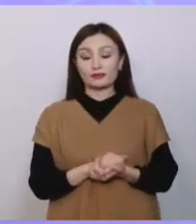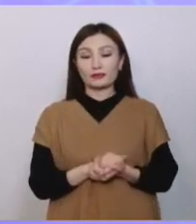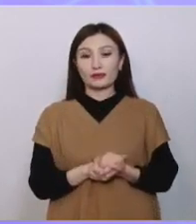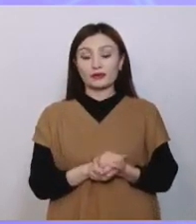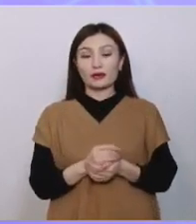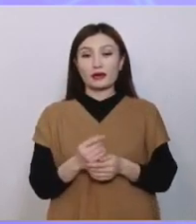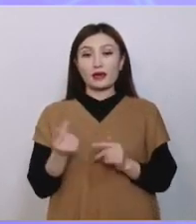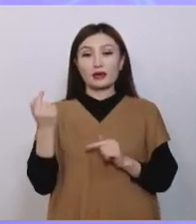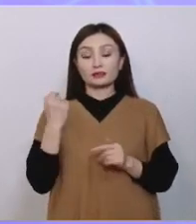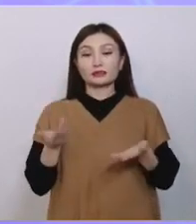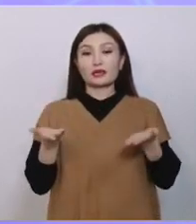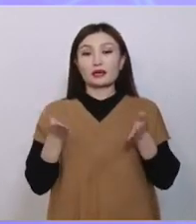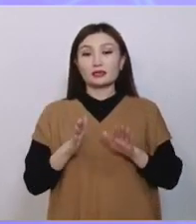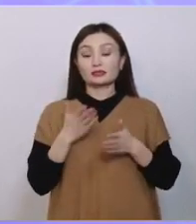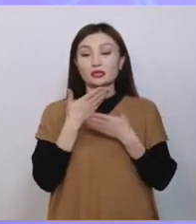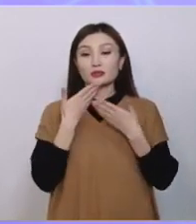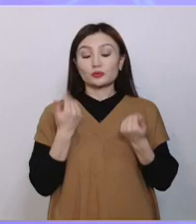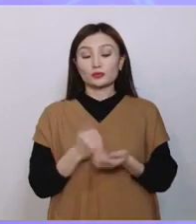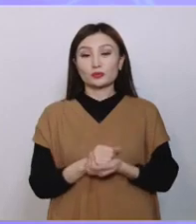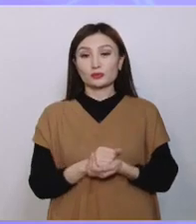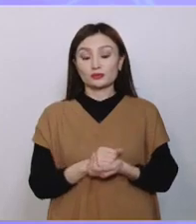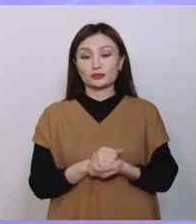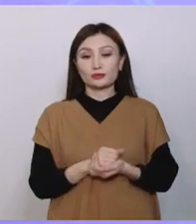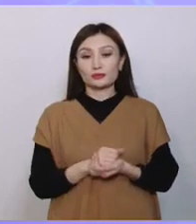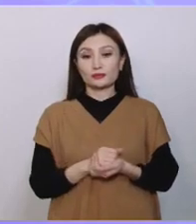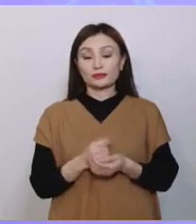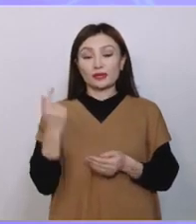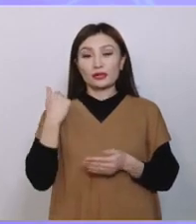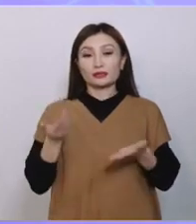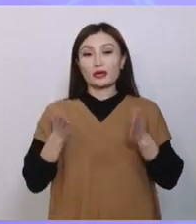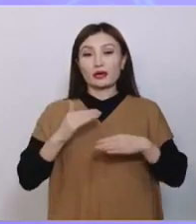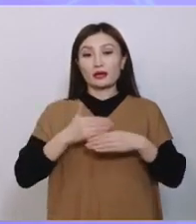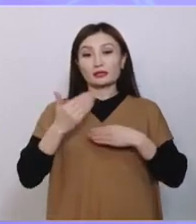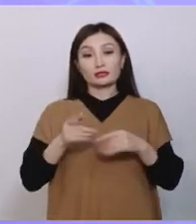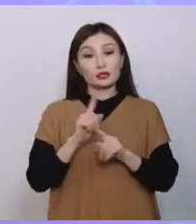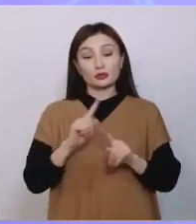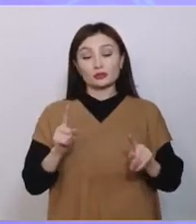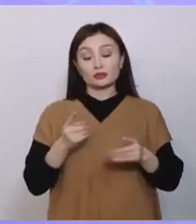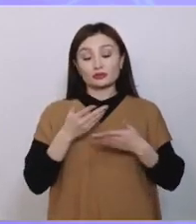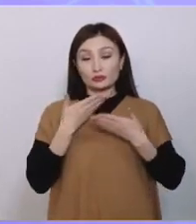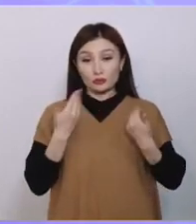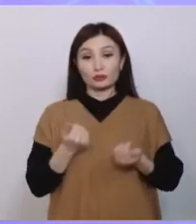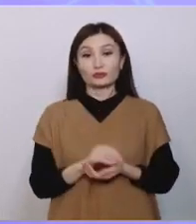Артта калышкан жок. Артта калышкан жок.